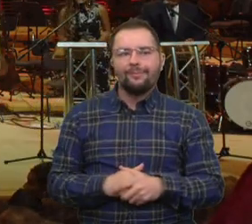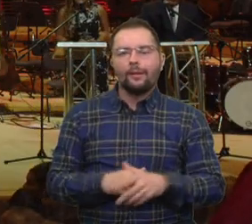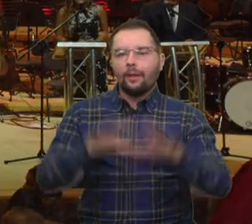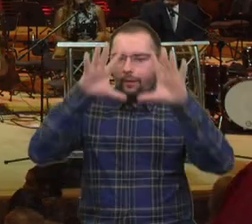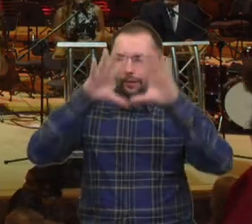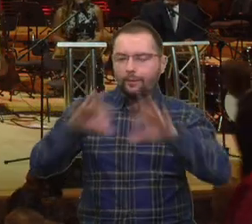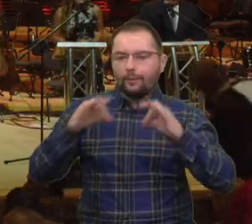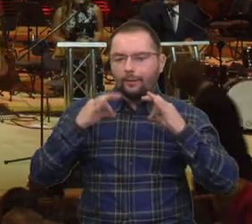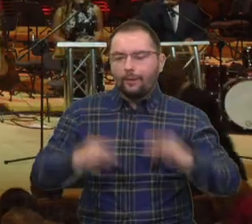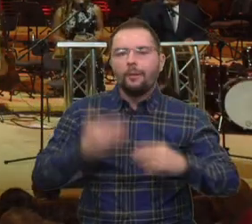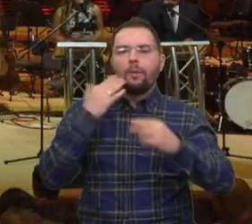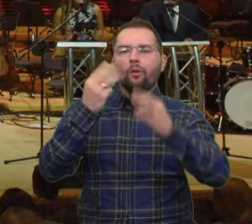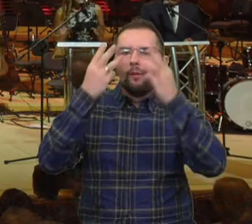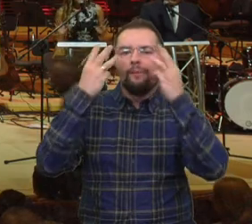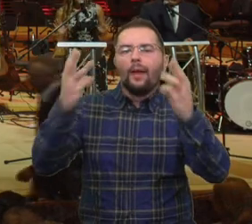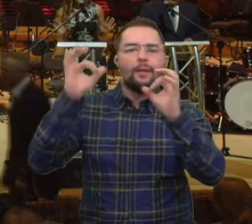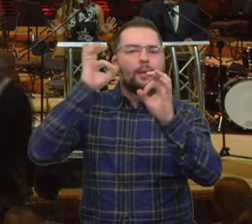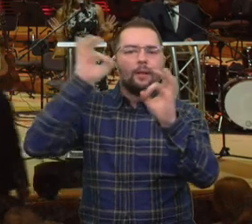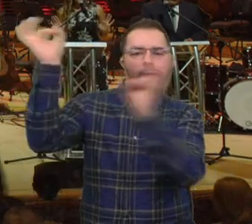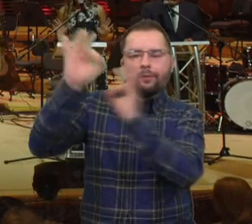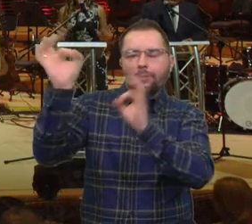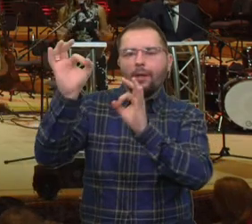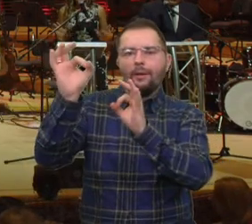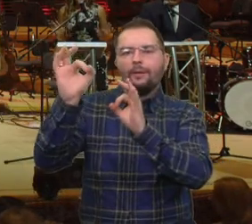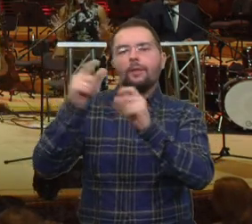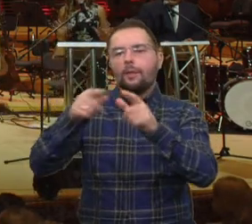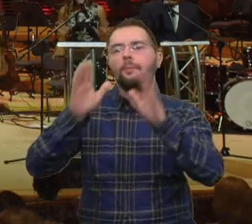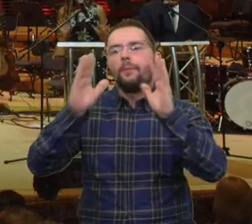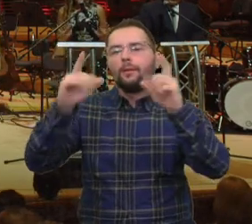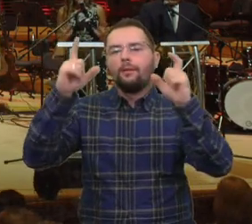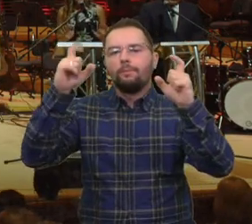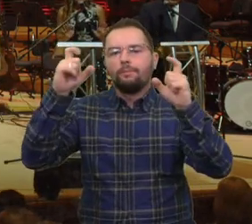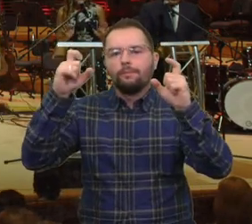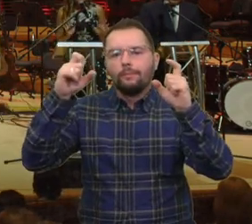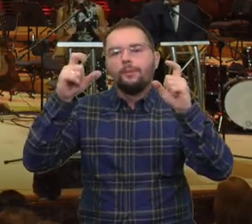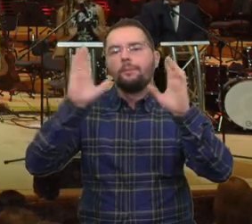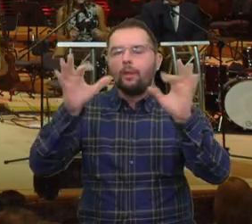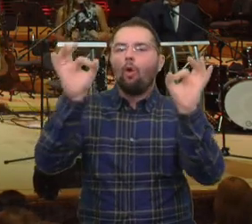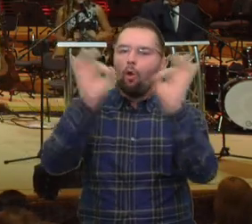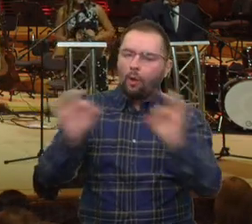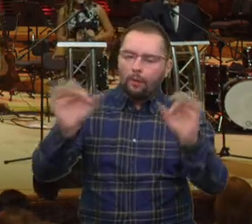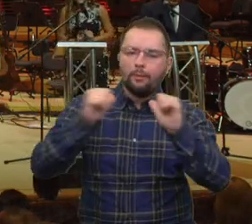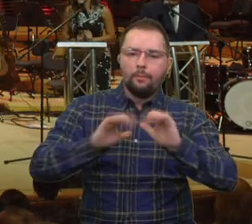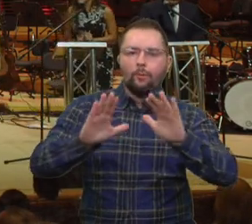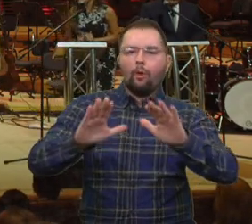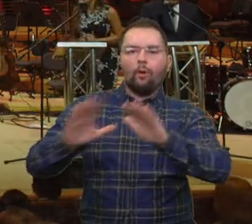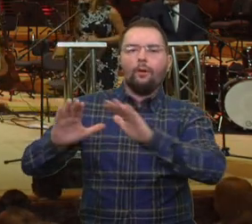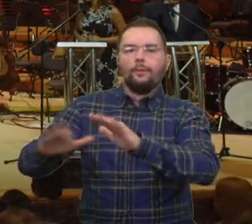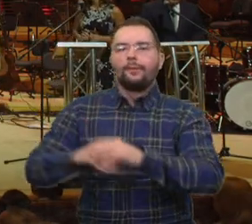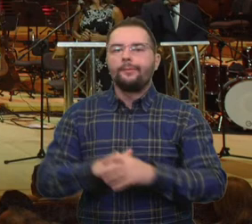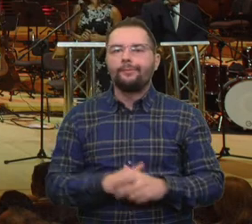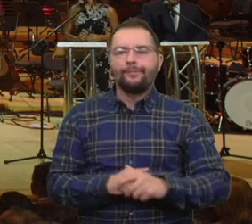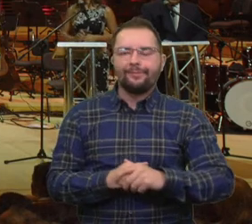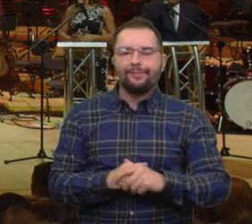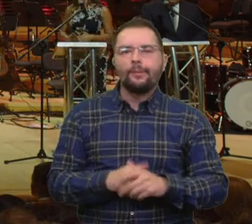Szanowni Państwo, to ważna informacja, bo wiem, że będziecie chcieli robić też zdjęcia. Będzie ku temu okazja. Proszę chwileczkę